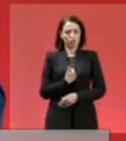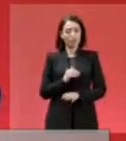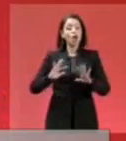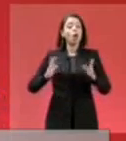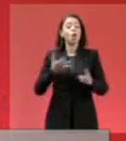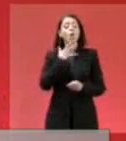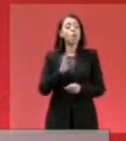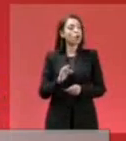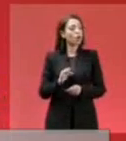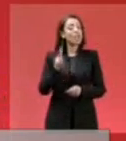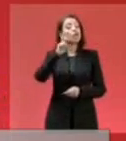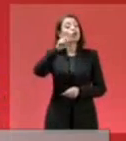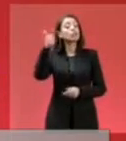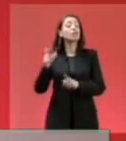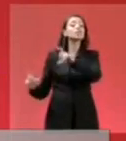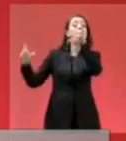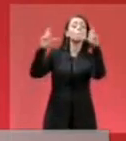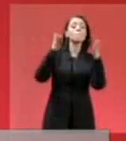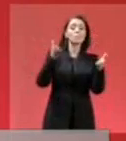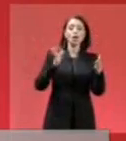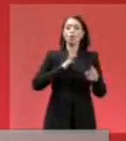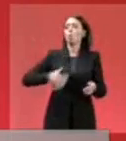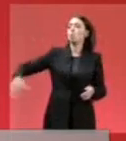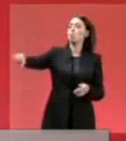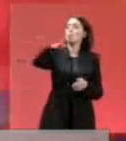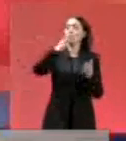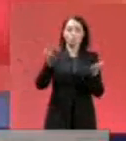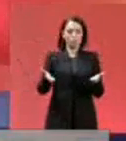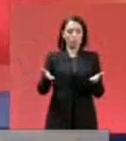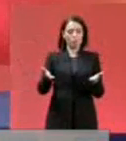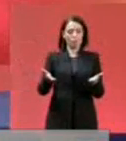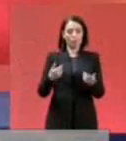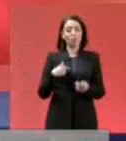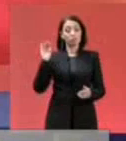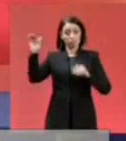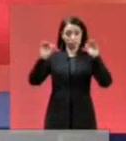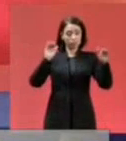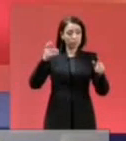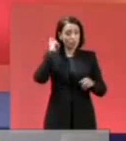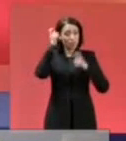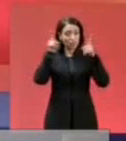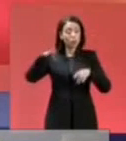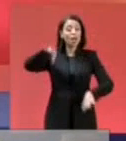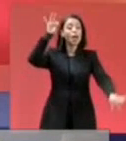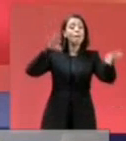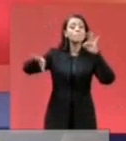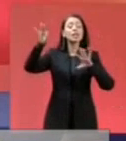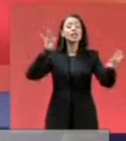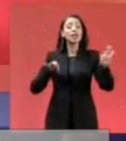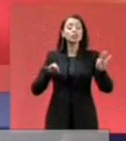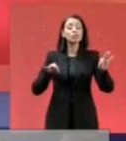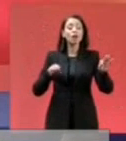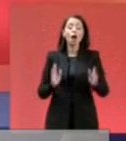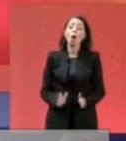Διότι στις 26 του Μάη οι πολίτες θα κληθούν να επιλέξουν από τη